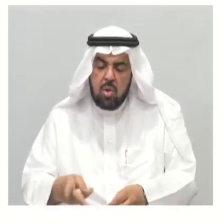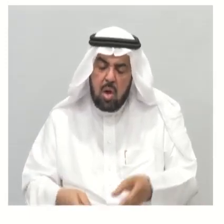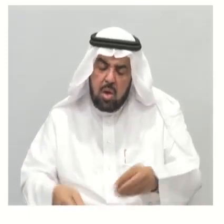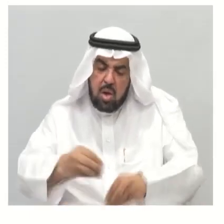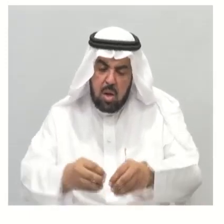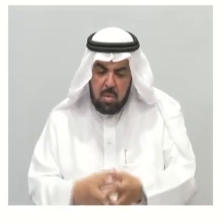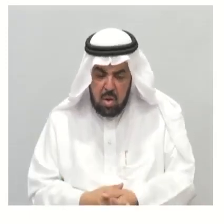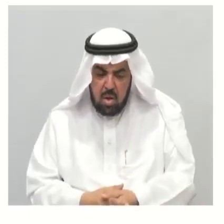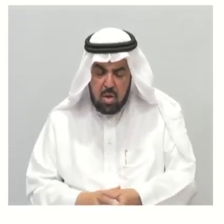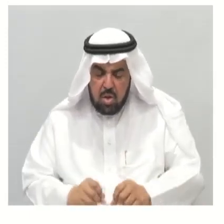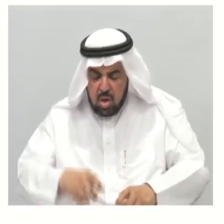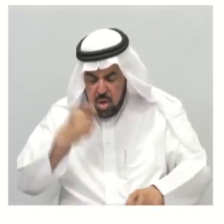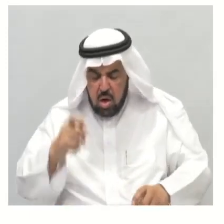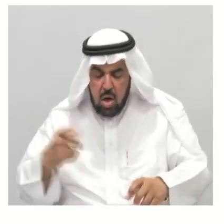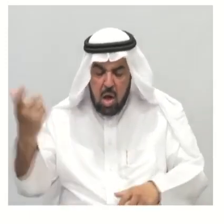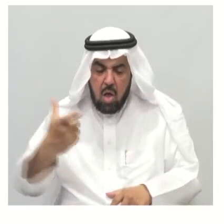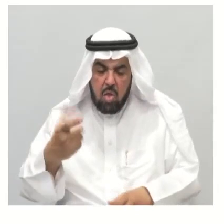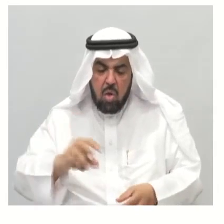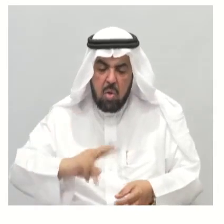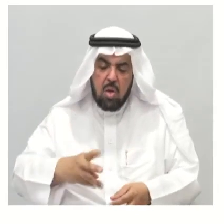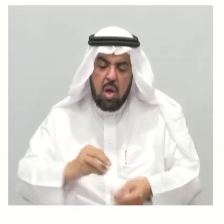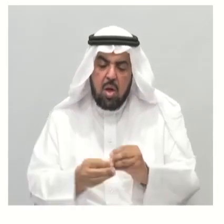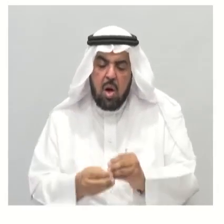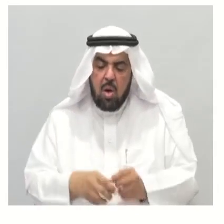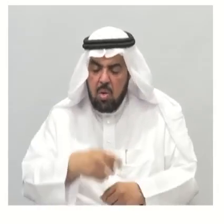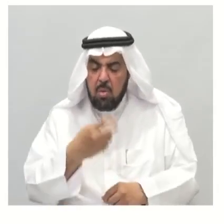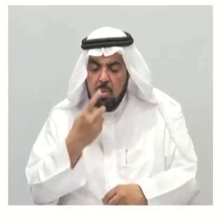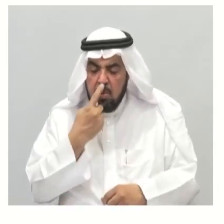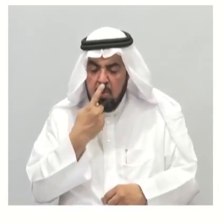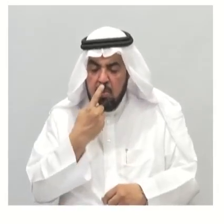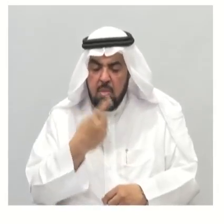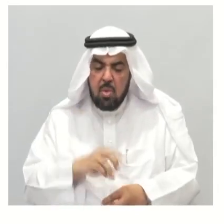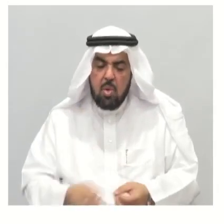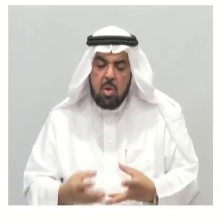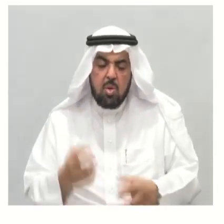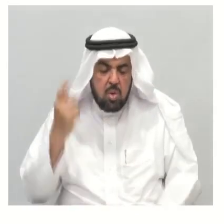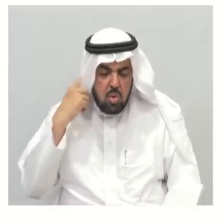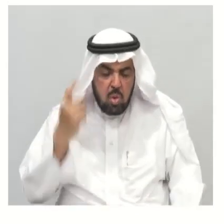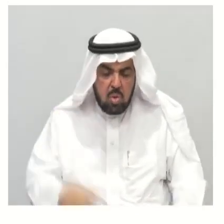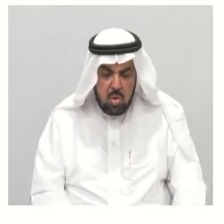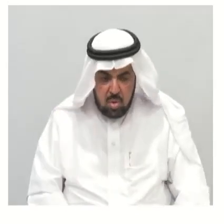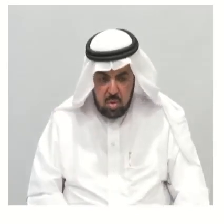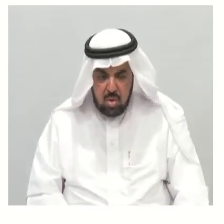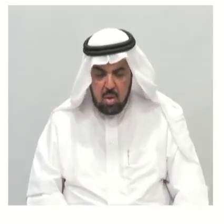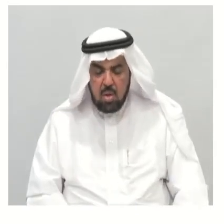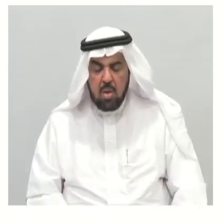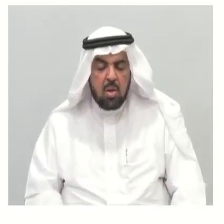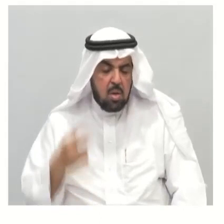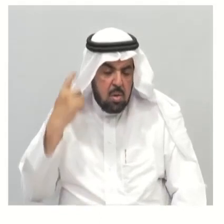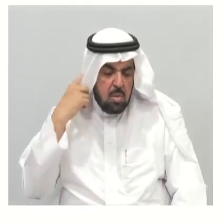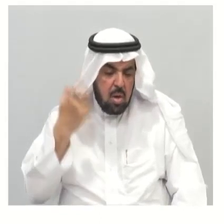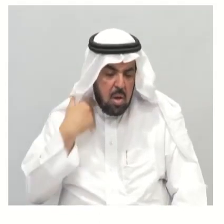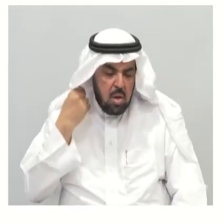حرارة، الضوء، تغير اللون، الرائحة، وحدوث الصوت. اسمع الآن.